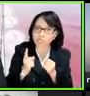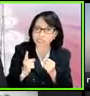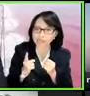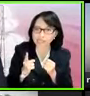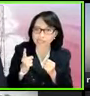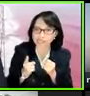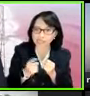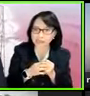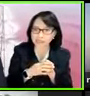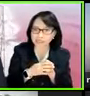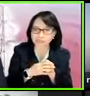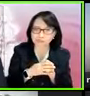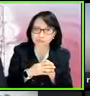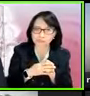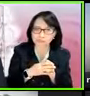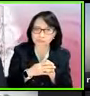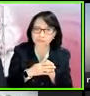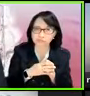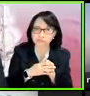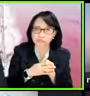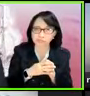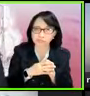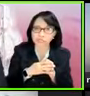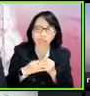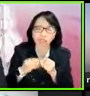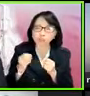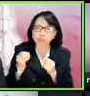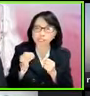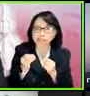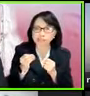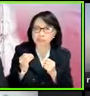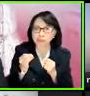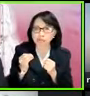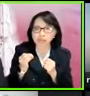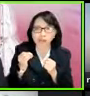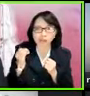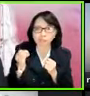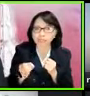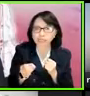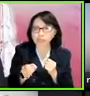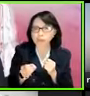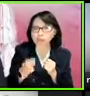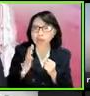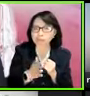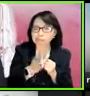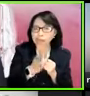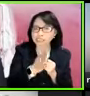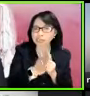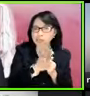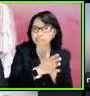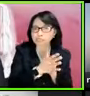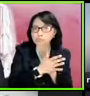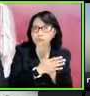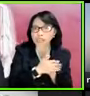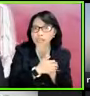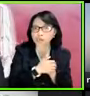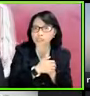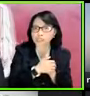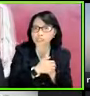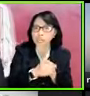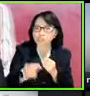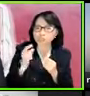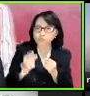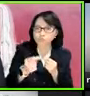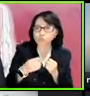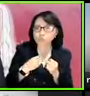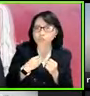rumah 11 ayat 13 aku berkata kepada kepada kamu hai bangsa-bangsa bukan Yahudi